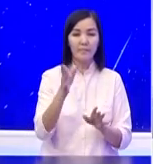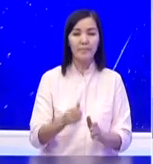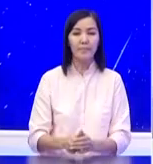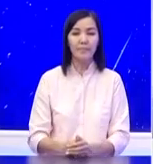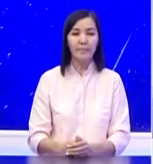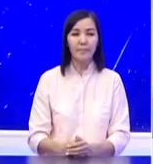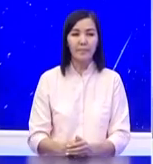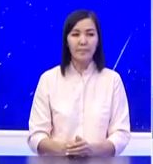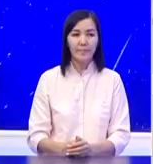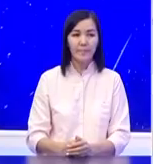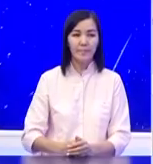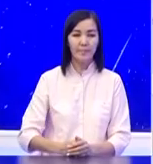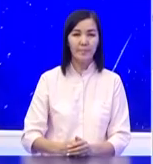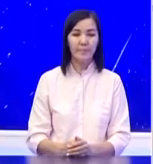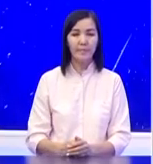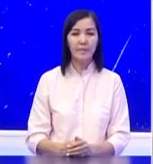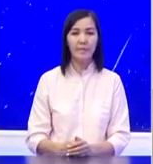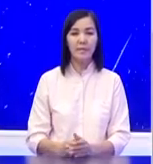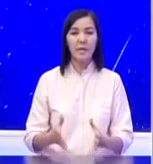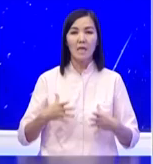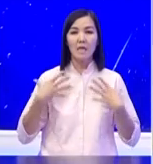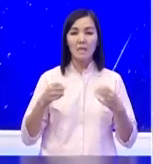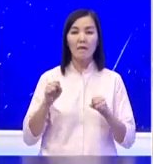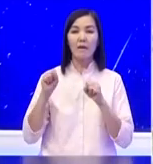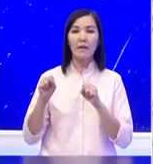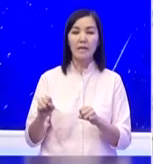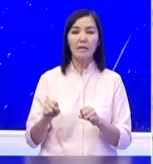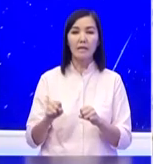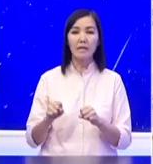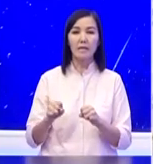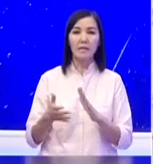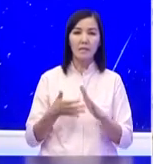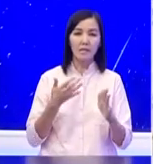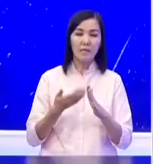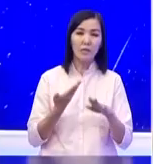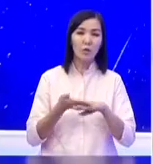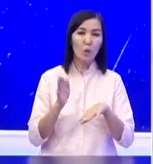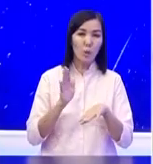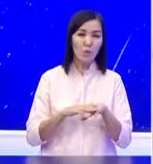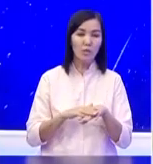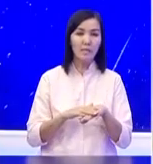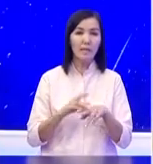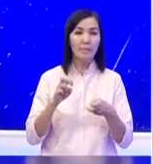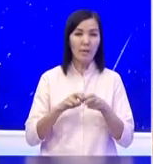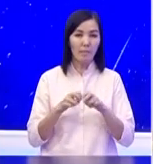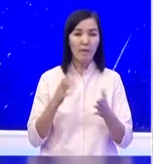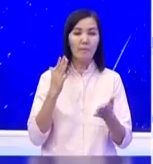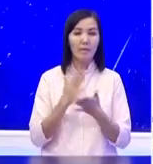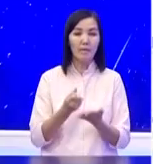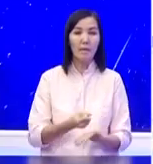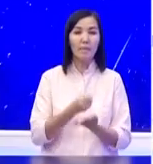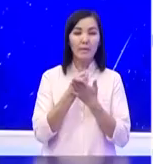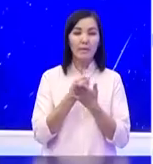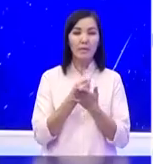Магильдинов. Система здравоохранения страны сейчас испытывает определенные сложности, поэтому необходимо эту сферу поддержать,